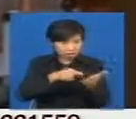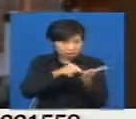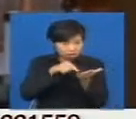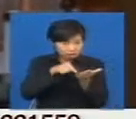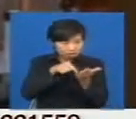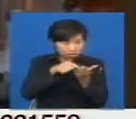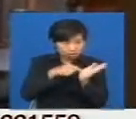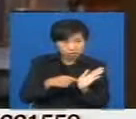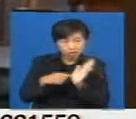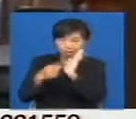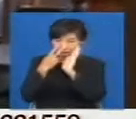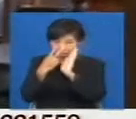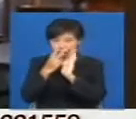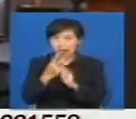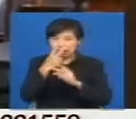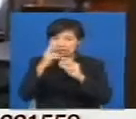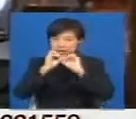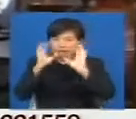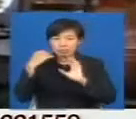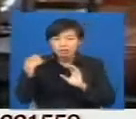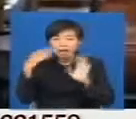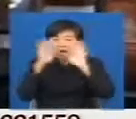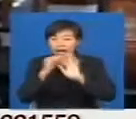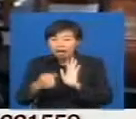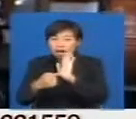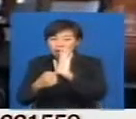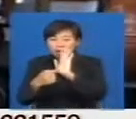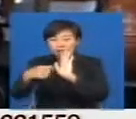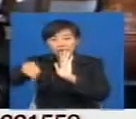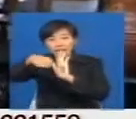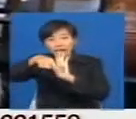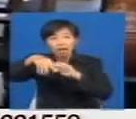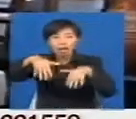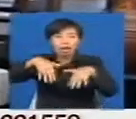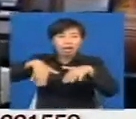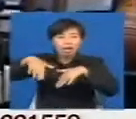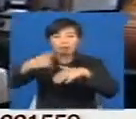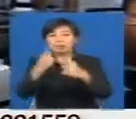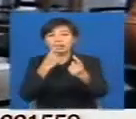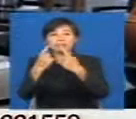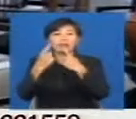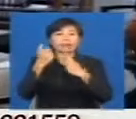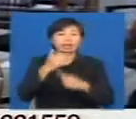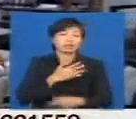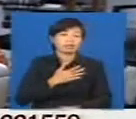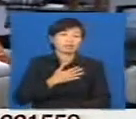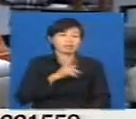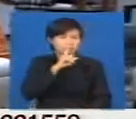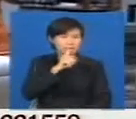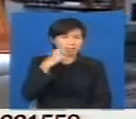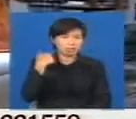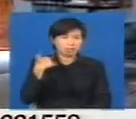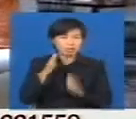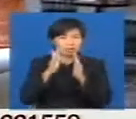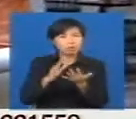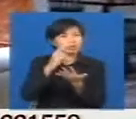ะนั้นเนี่ยส่วนหนึ่งเนี่ยนะฮะไม่ถึงก็เป็นประชาวิจารณ์อ่ะส่วนหนึ่งที่เปิดออกมาให้ถ่ายถามก็เท่าที่ผมถามนะก็มีนักวิ